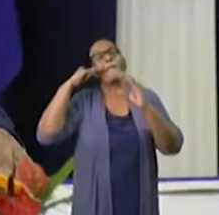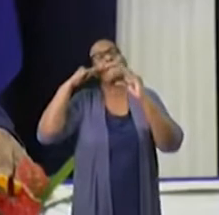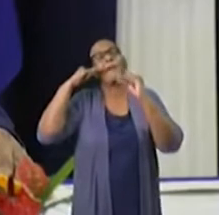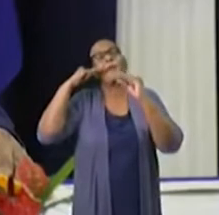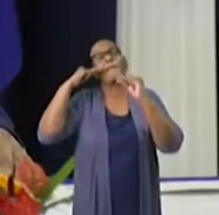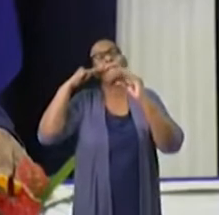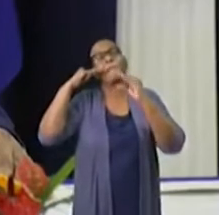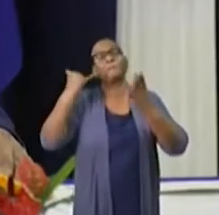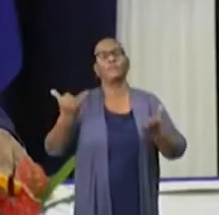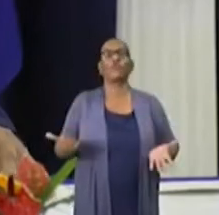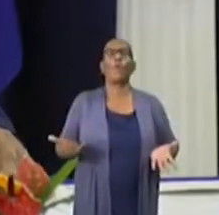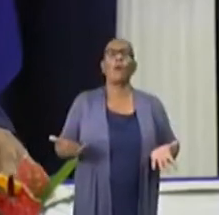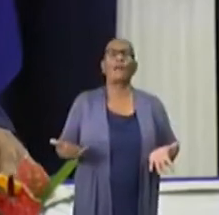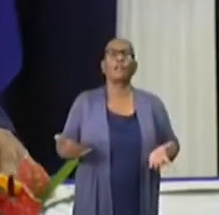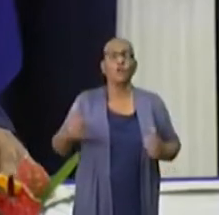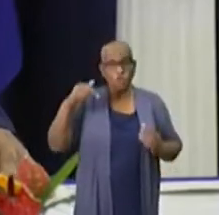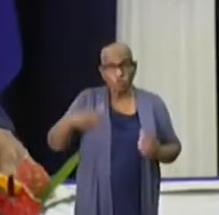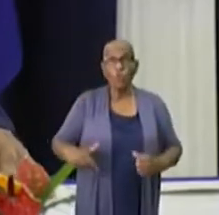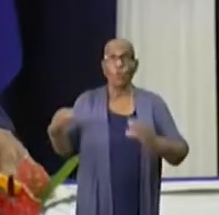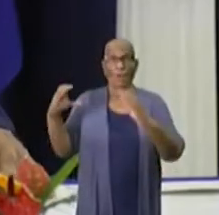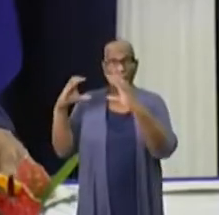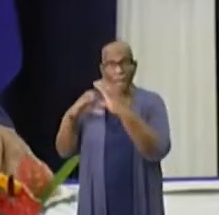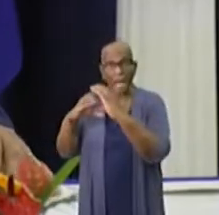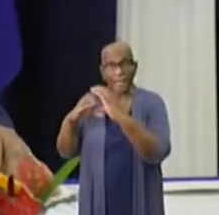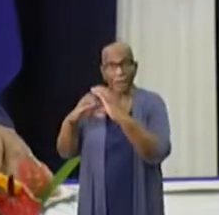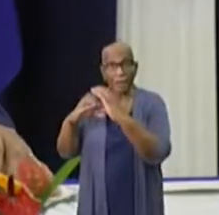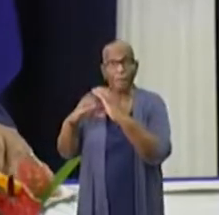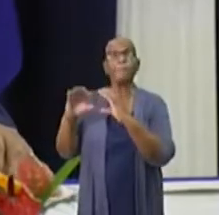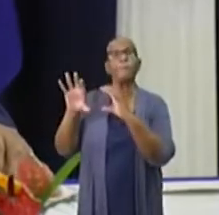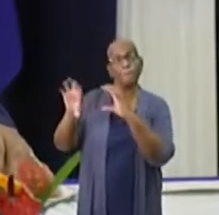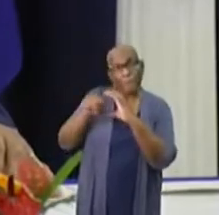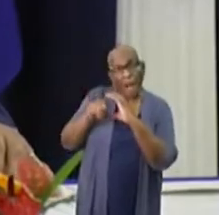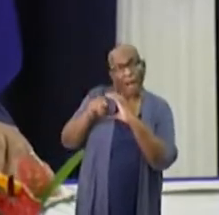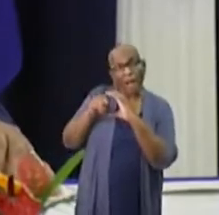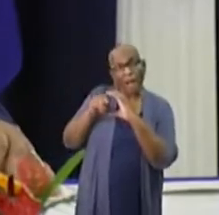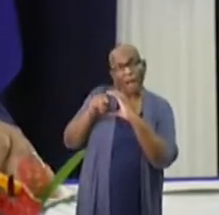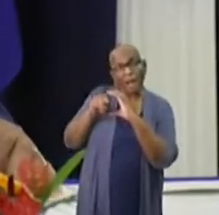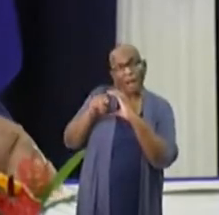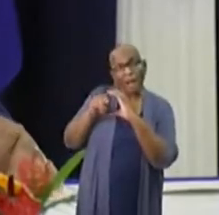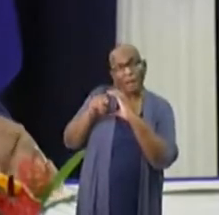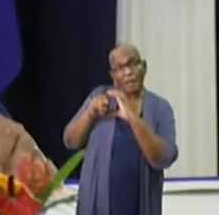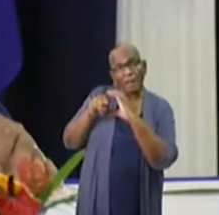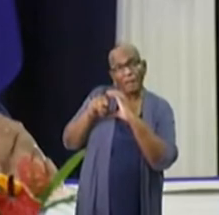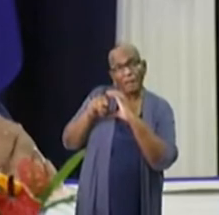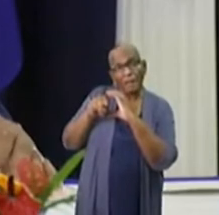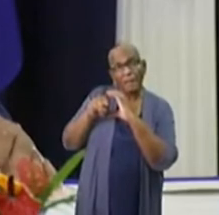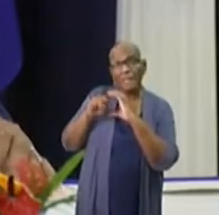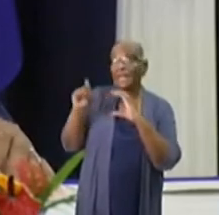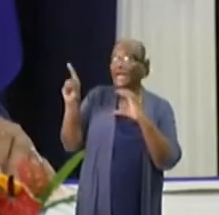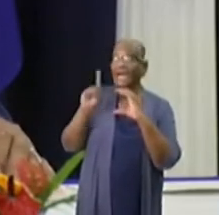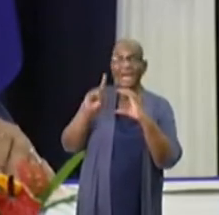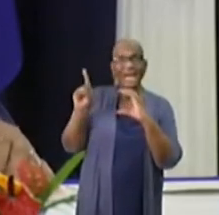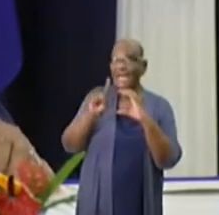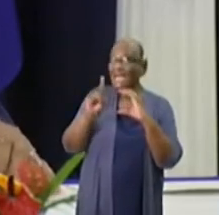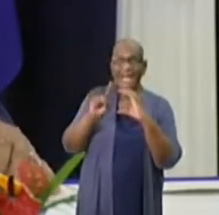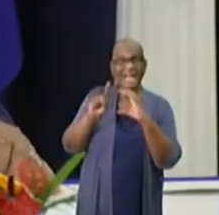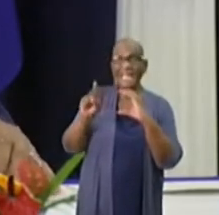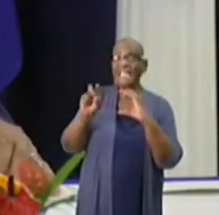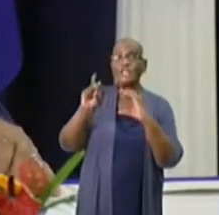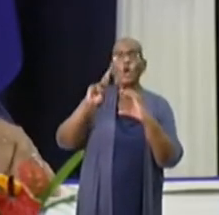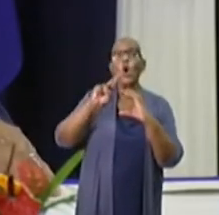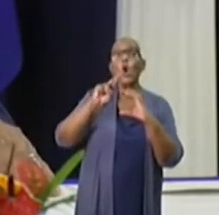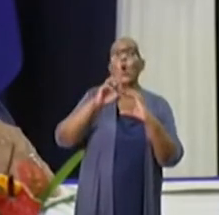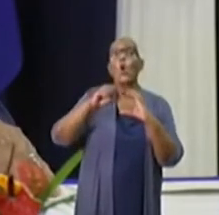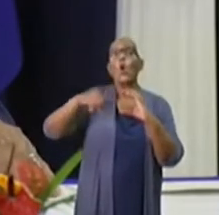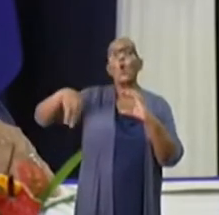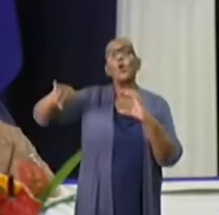een initiatief genomen binnen CARICOM dat er geen roamingkosten betaald gaan